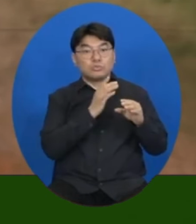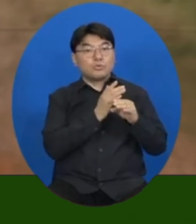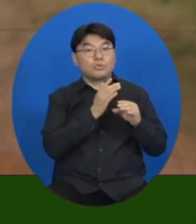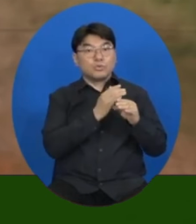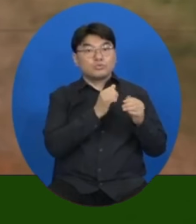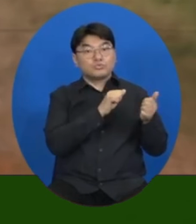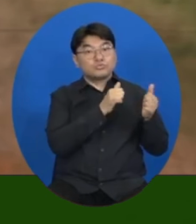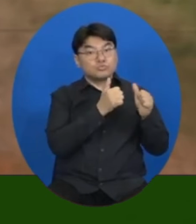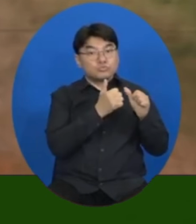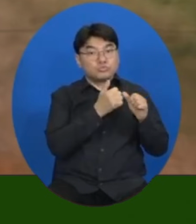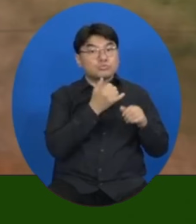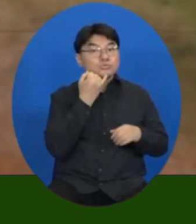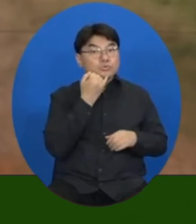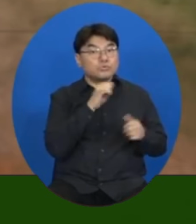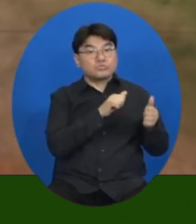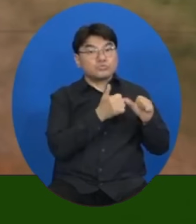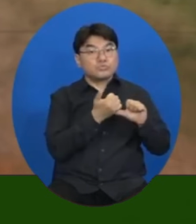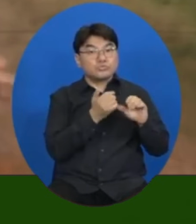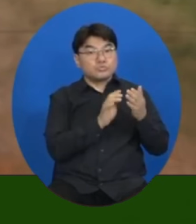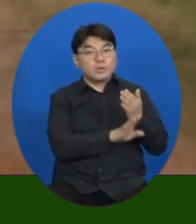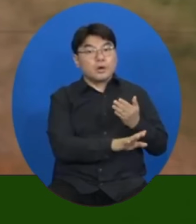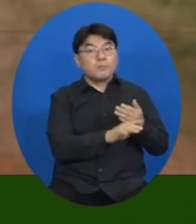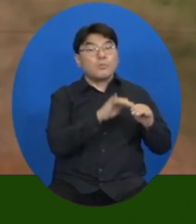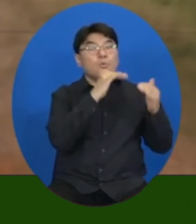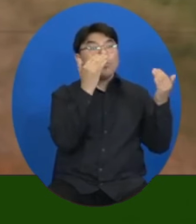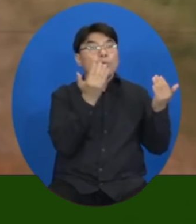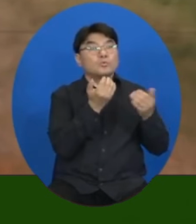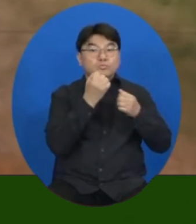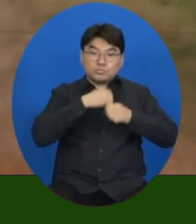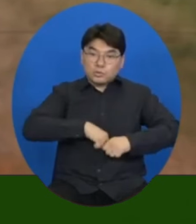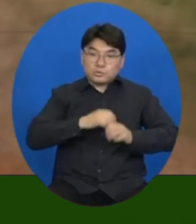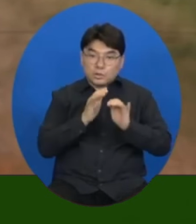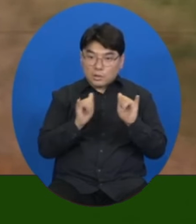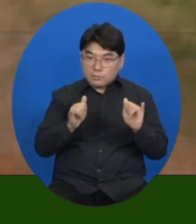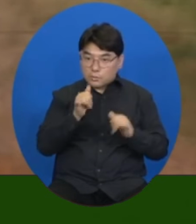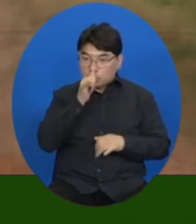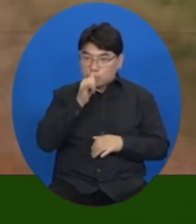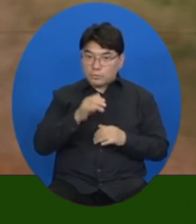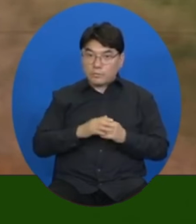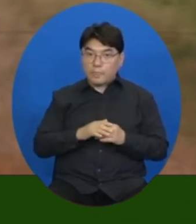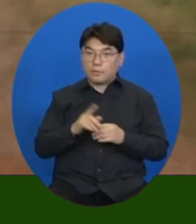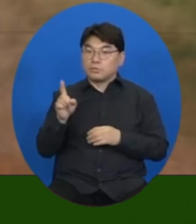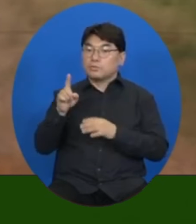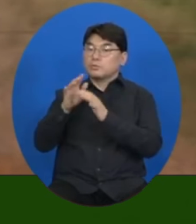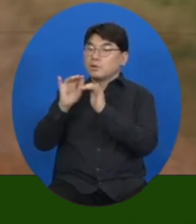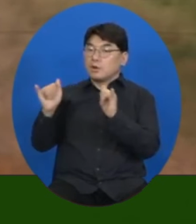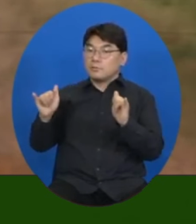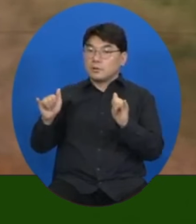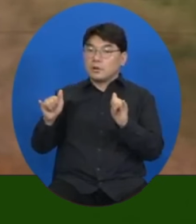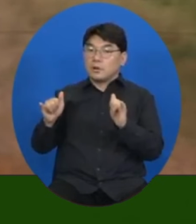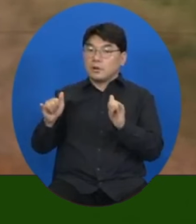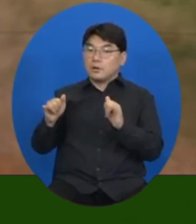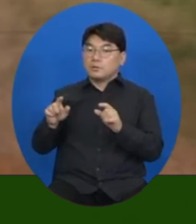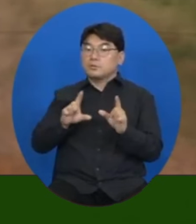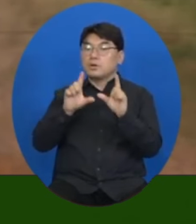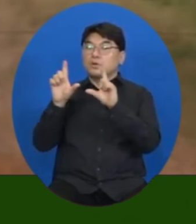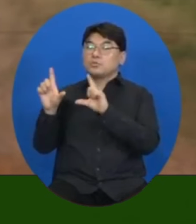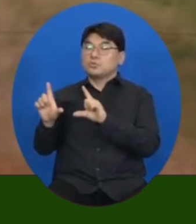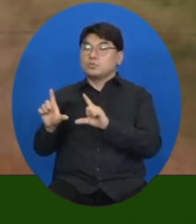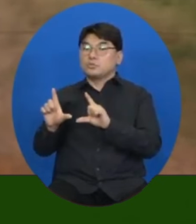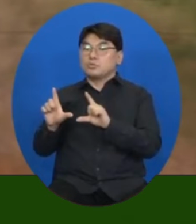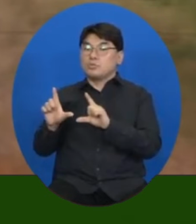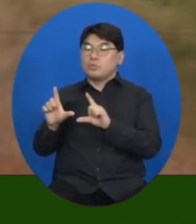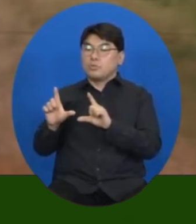죽은 다음에 하나님 앞에서 그 모든 인생이 무너진 사람이 또 있고요 어떤 사람은 살아서도 무너지지